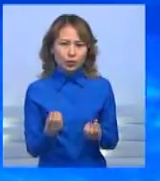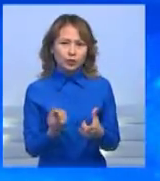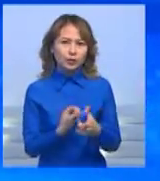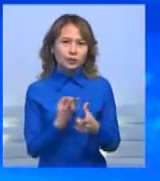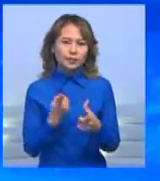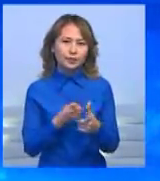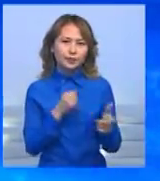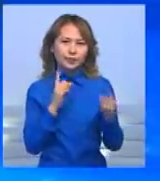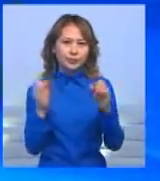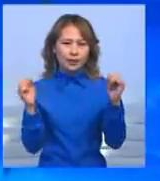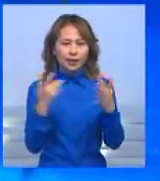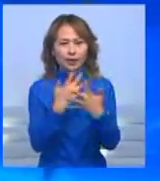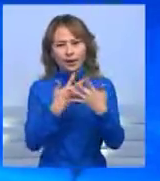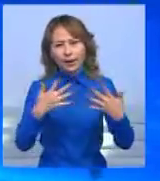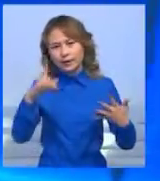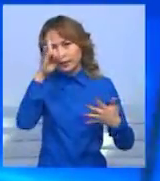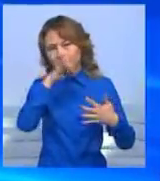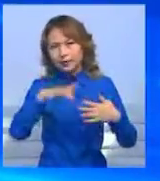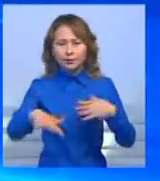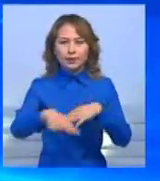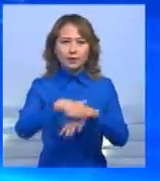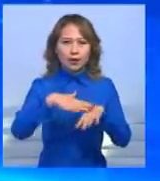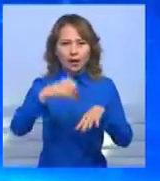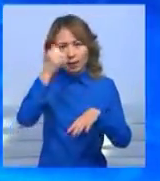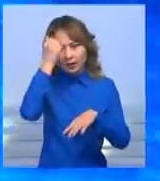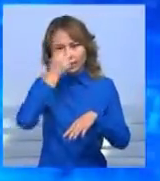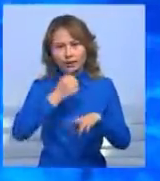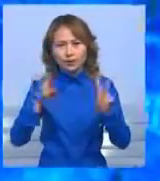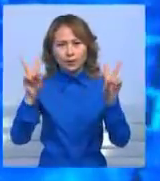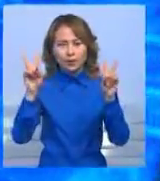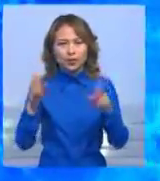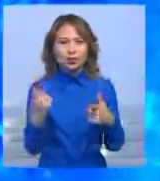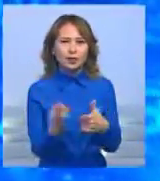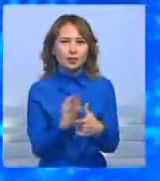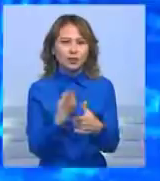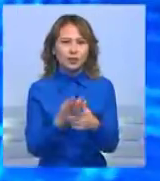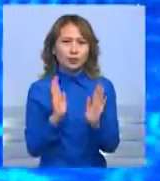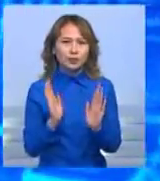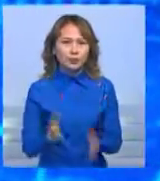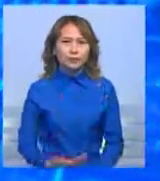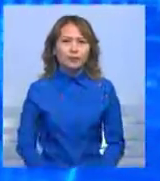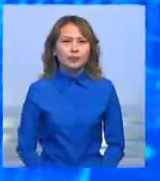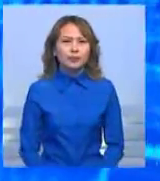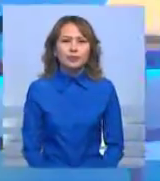күн бойына түрлі жиындар өткізіп, қазақ халқына алғыс рахметтерін жеткізеді.